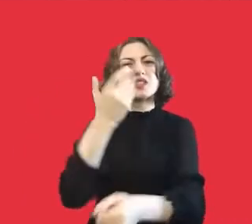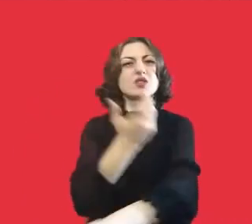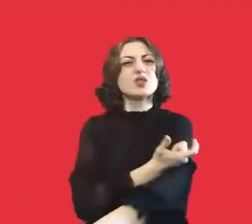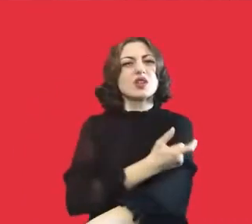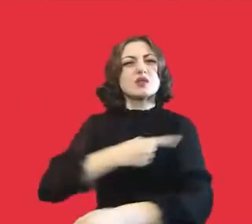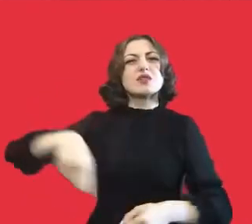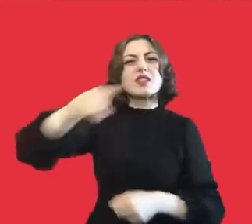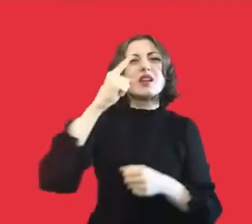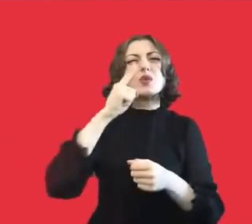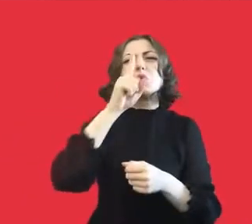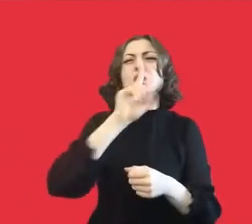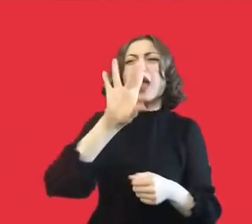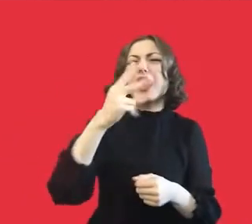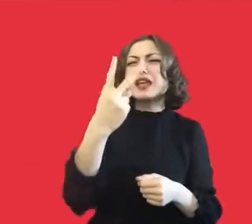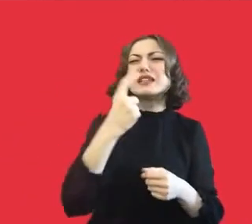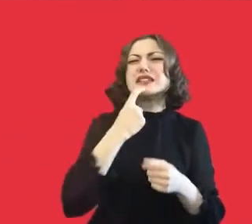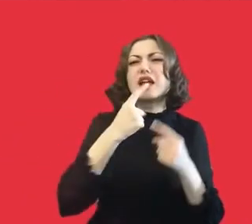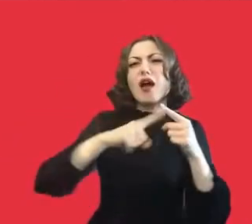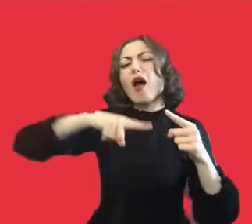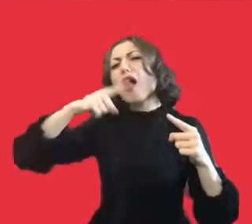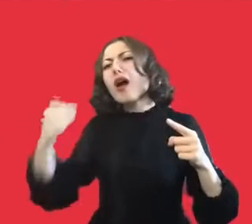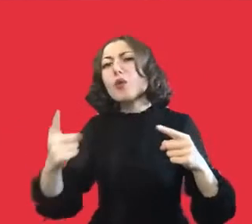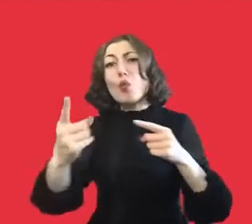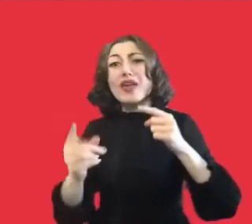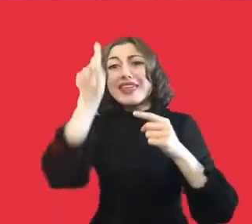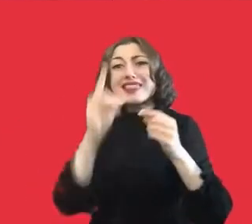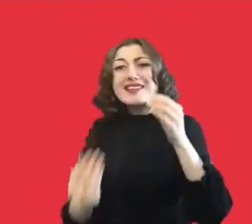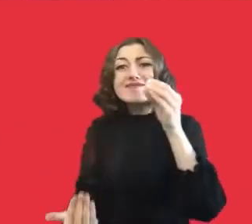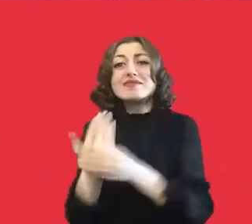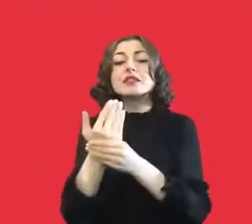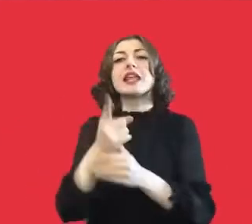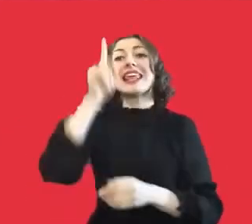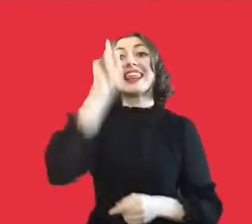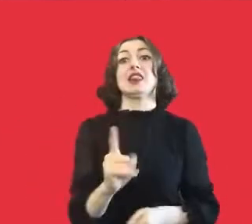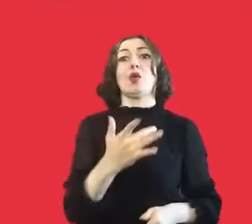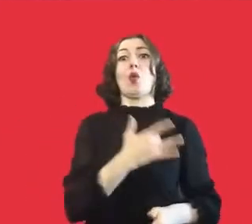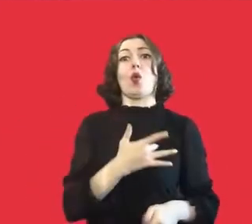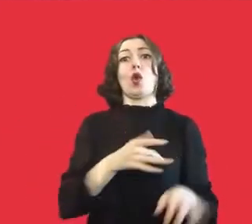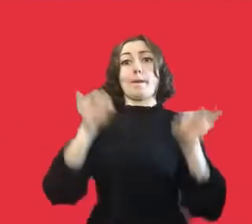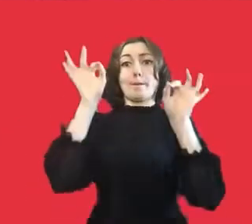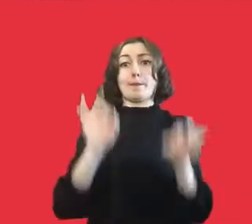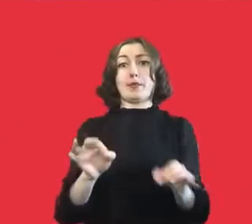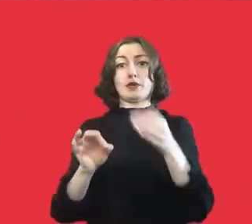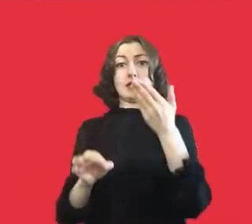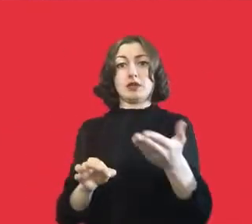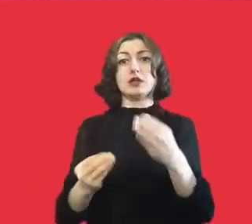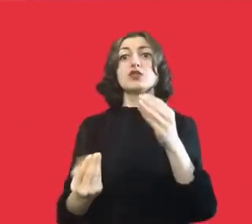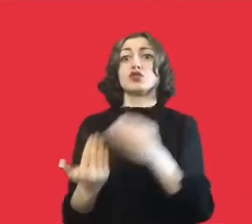serüveninde kuruluşundan bugüne aslında tamamen gönüllülük üzerine yükseldiğini, inşa edildiğini